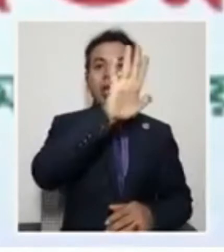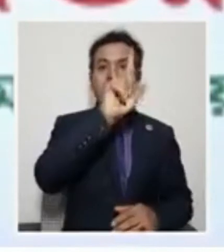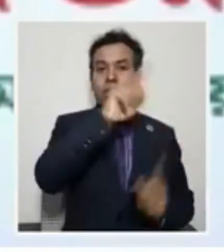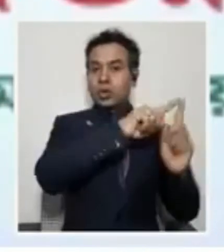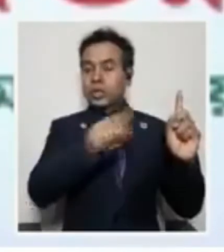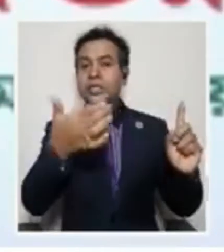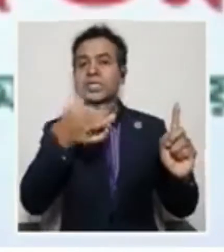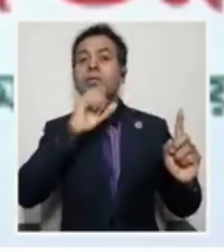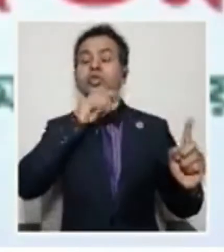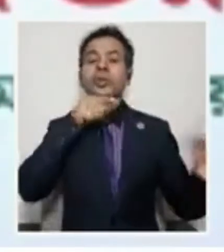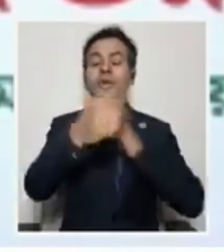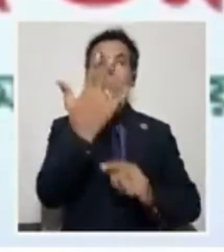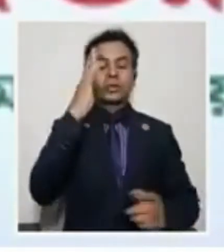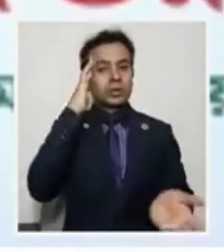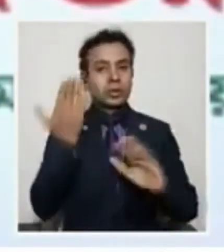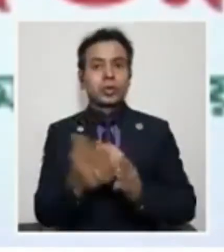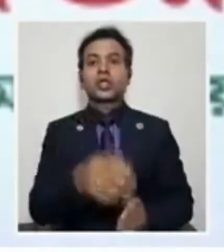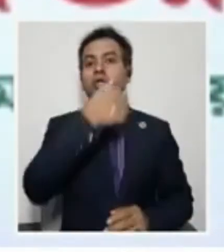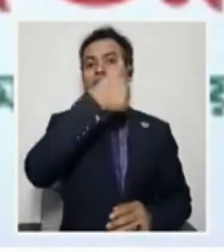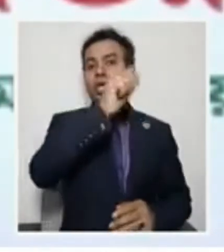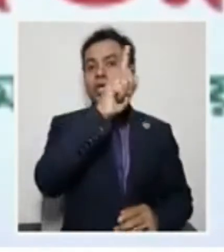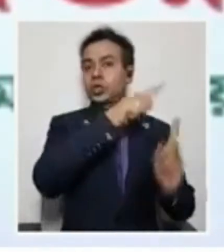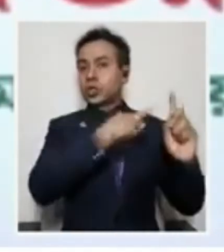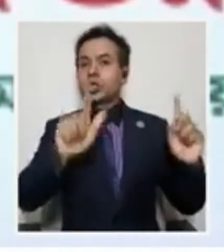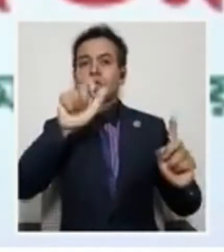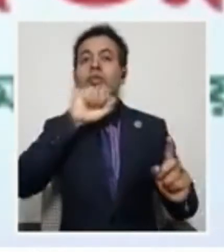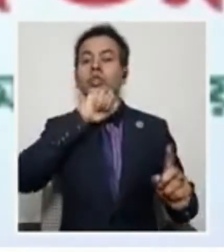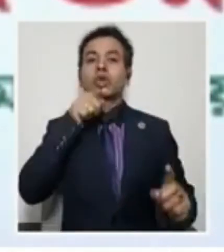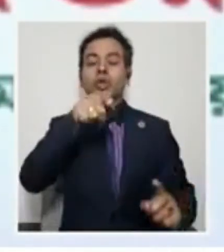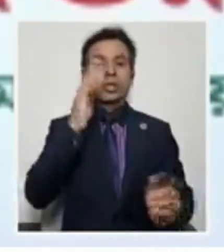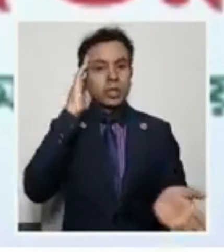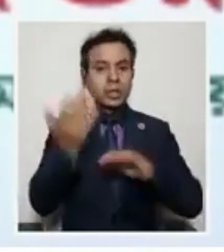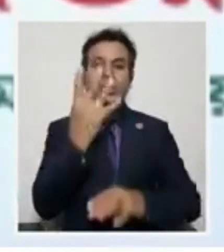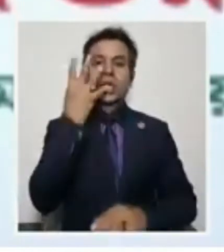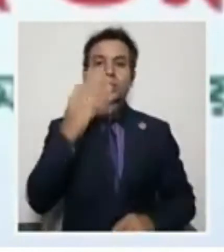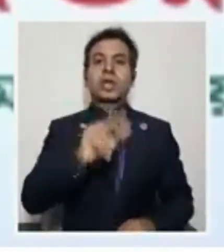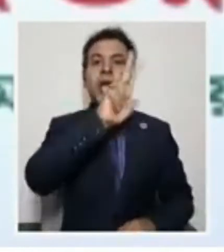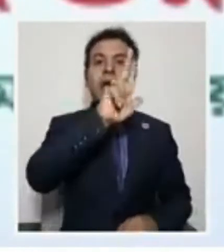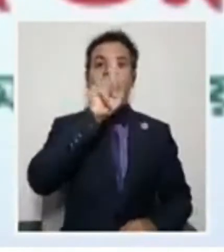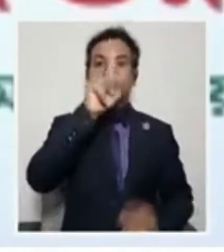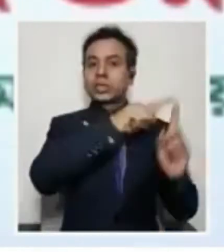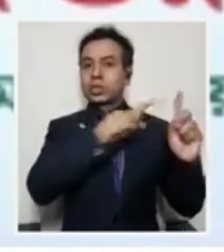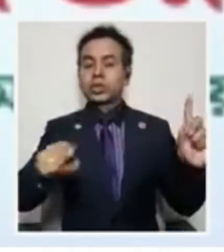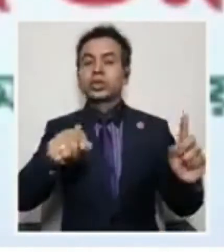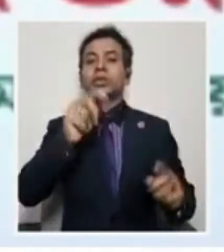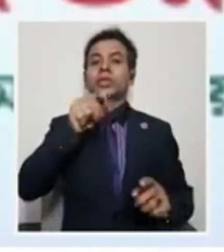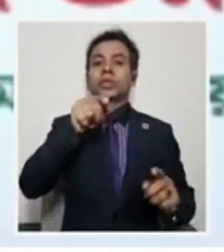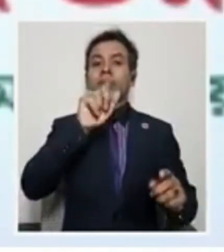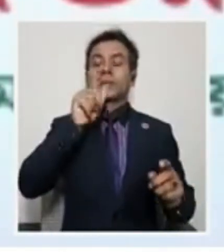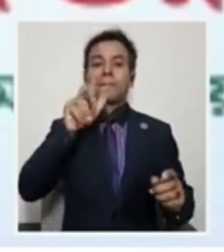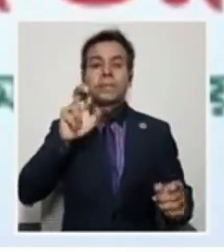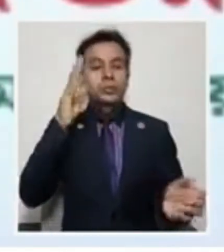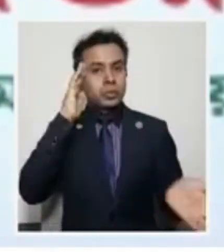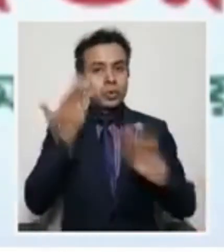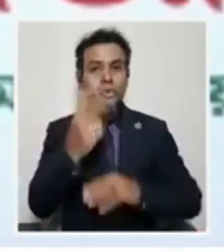61 থেকে 70 বছরের মধ্যে 4 জন, 81 থেকে 80 বছরের মধ্যে 2 জন এবং 81 থেকে 90 বছরের মধ্যে 1 জন।